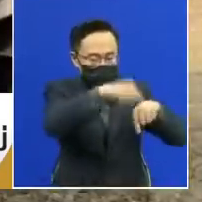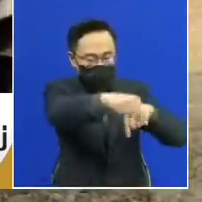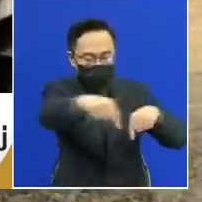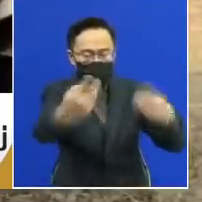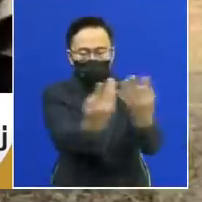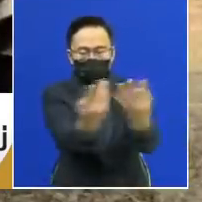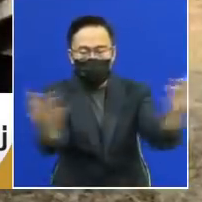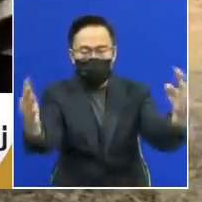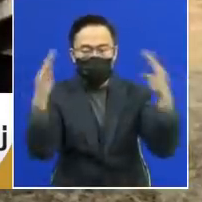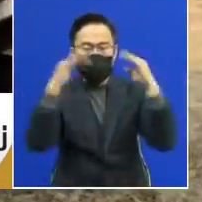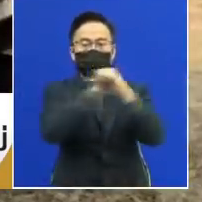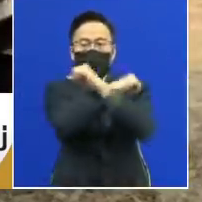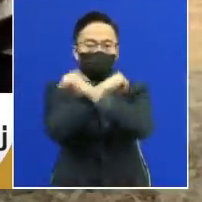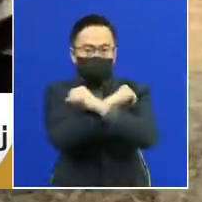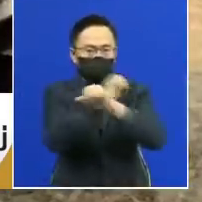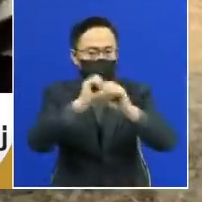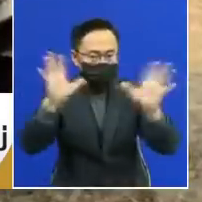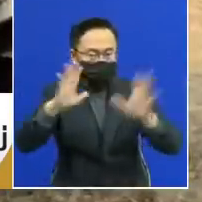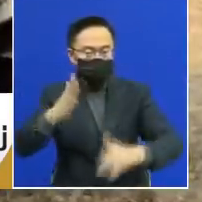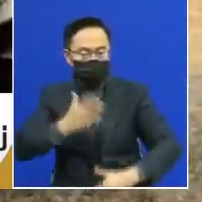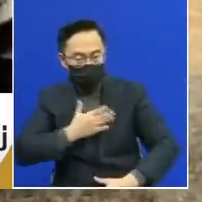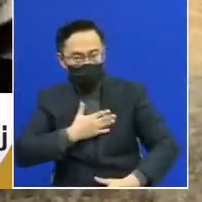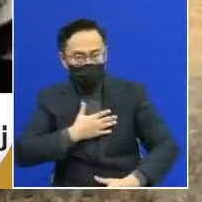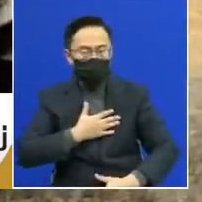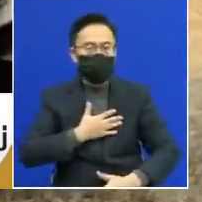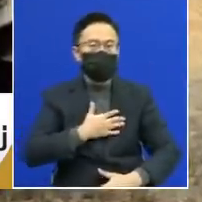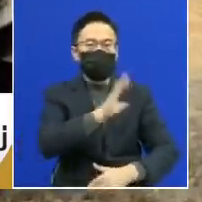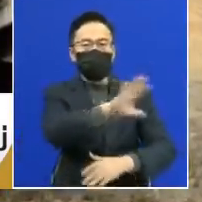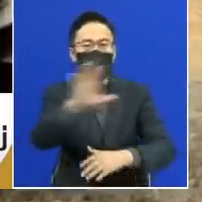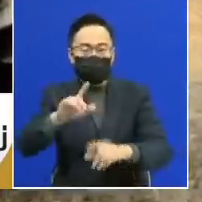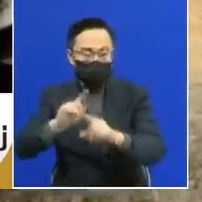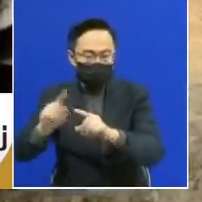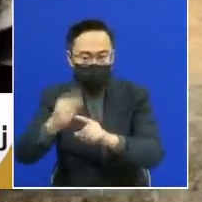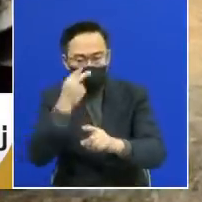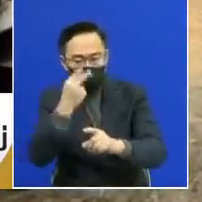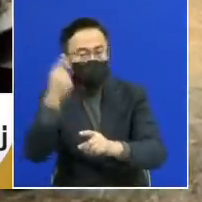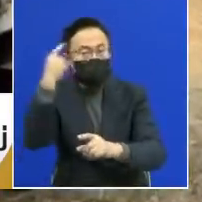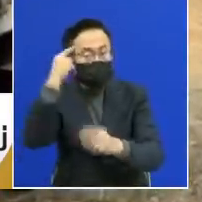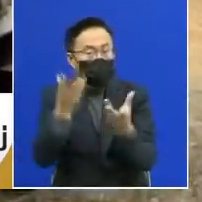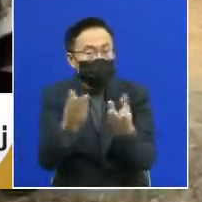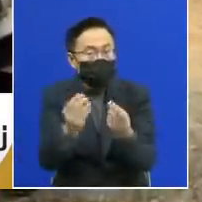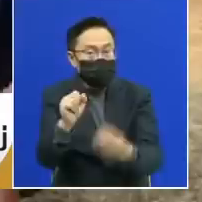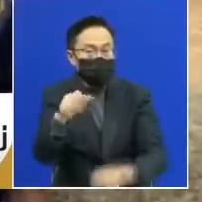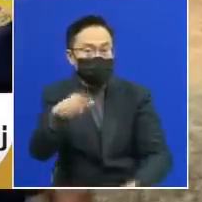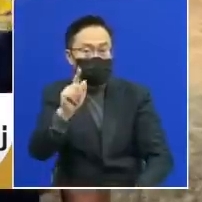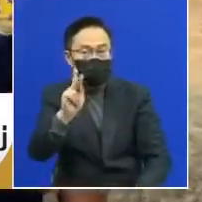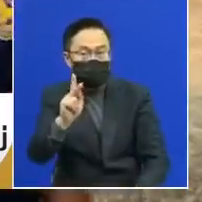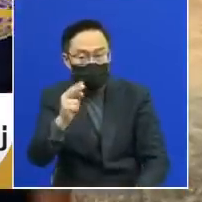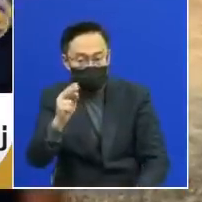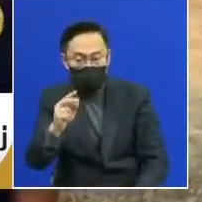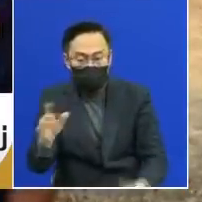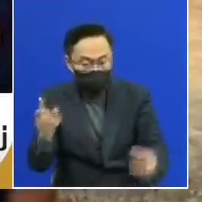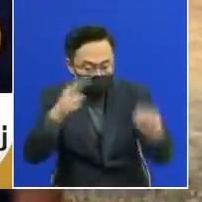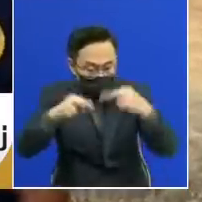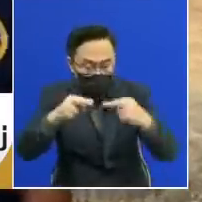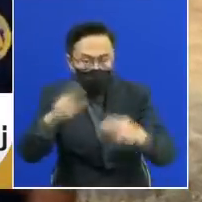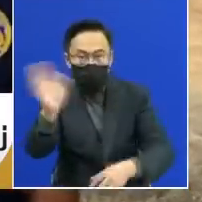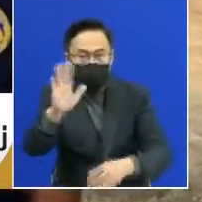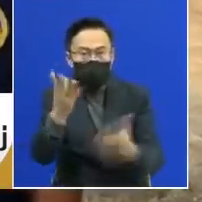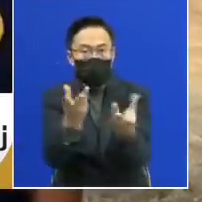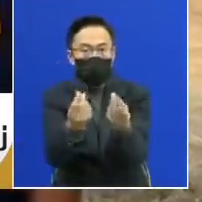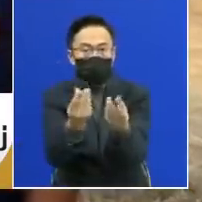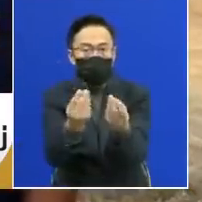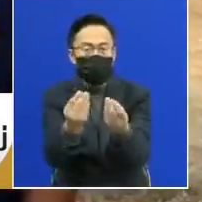นนะเดี๋ยวไปฟังรายละเอียดเบื้องต้นจากผู้ใหญ่บ้านบ้านหินน้ำพุหินลาดฮะ